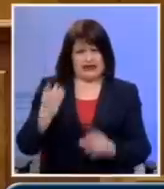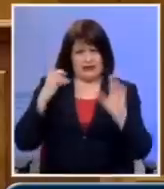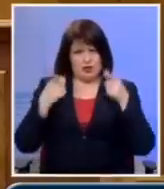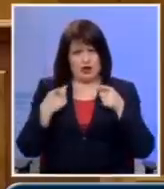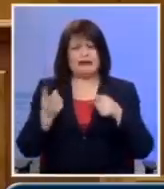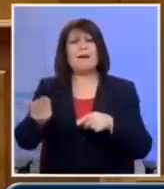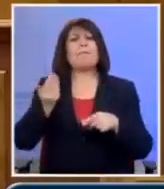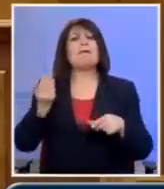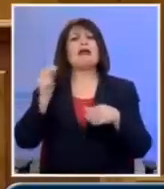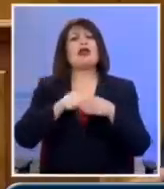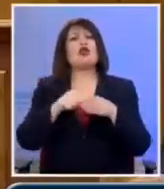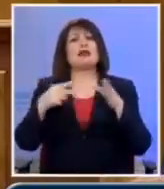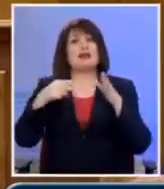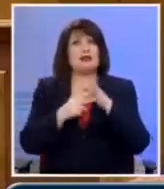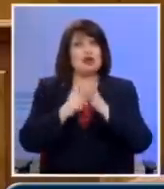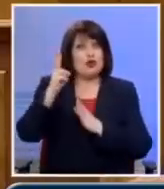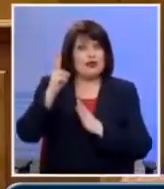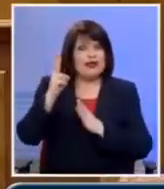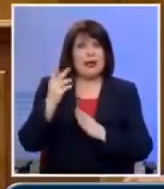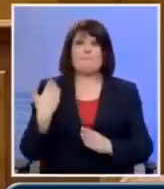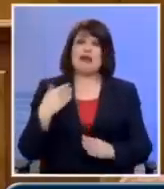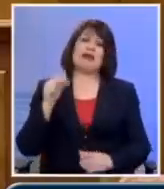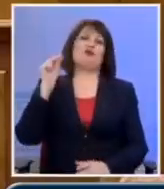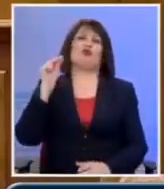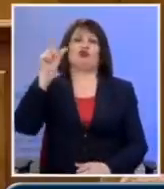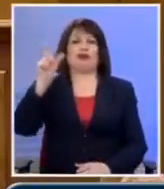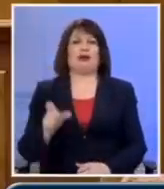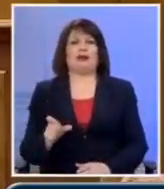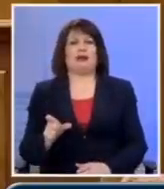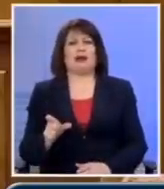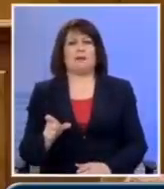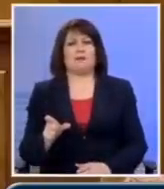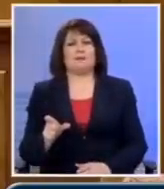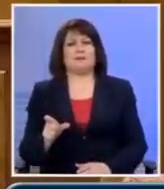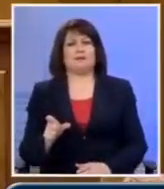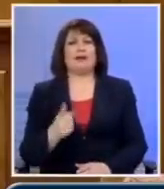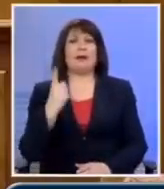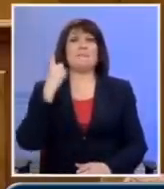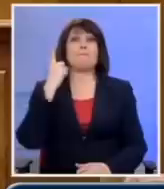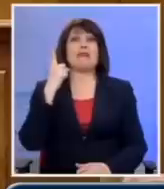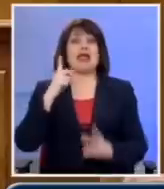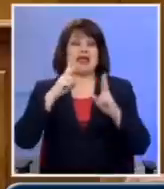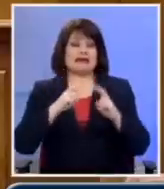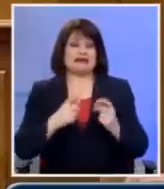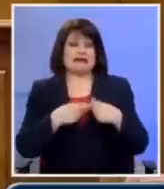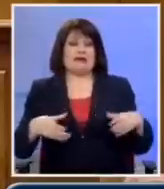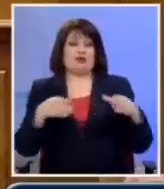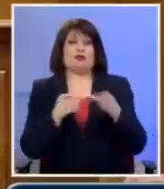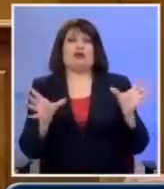από τις εκλογές του 12 είχε δεσμευθεί για μία και μόνη Εξεταστική Επιτροπή για το